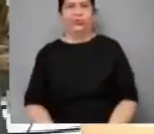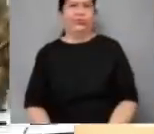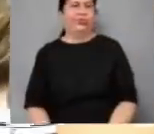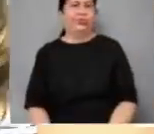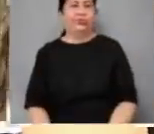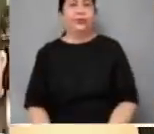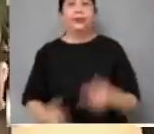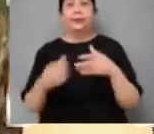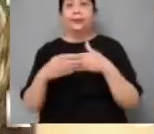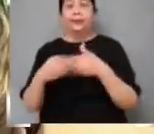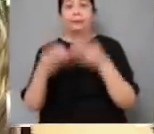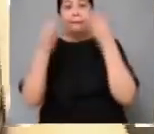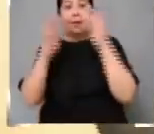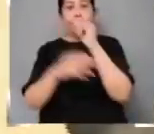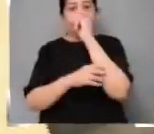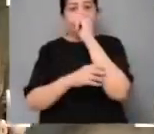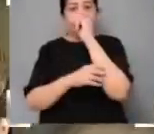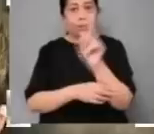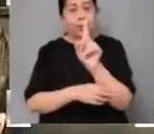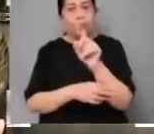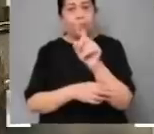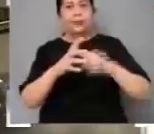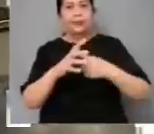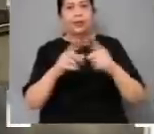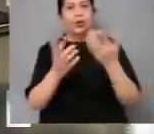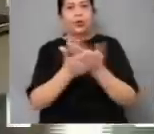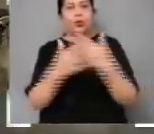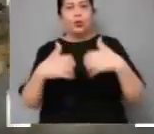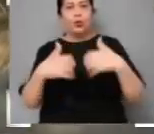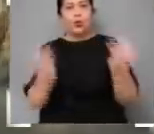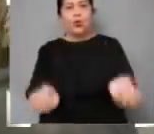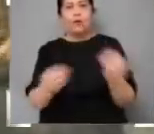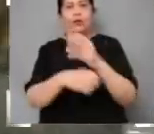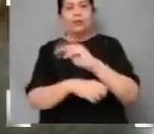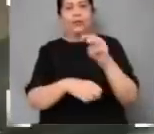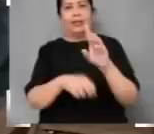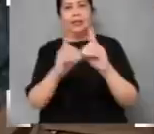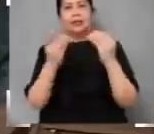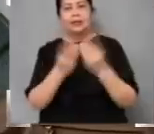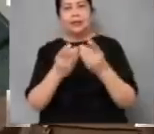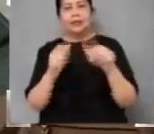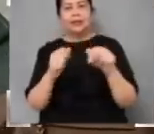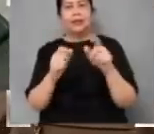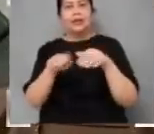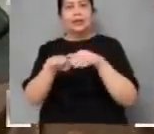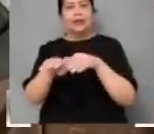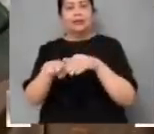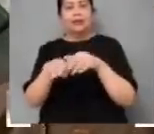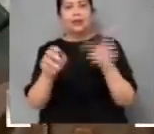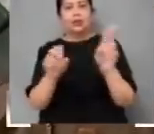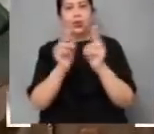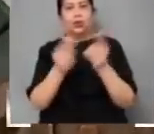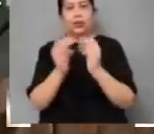Pinangunahan ni Manila Mayor Isko Moreno ang inaugurasyon ng bagong tayong opisina ng Manila District Traffic Enforcement Unit. Sa panayam ng media, sinabi